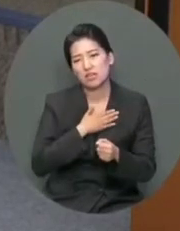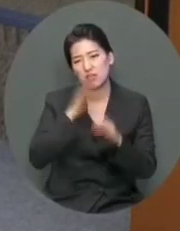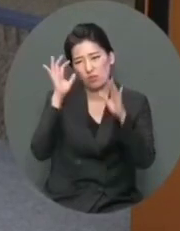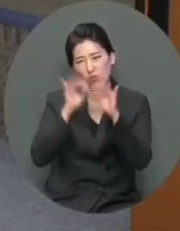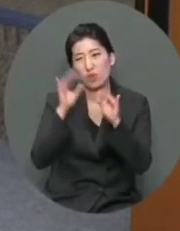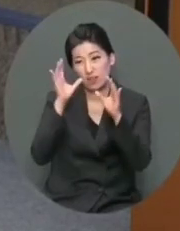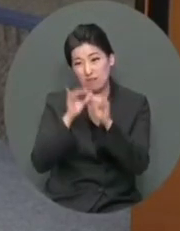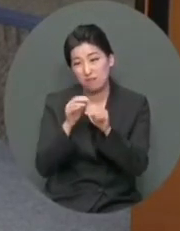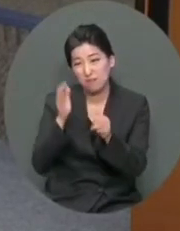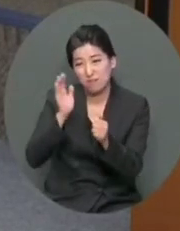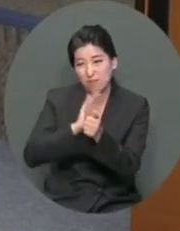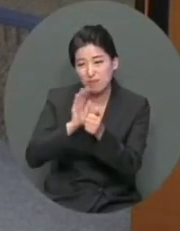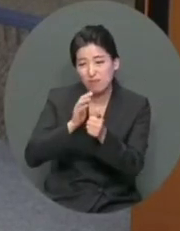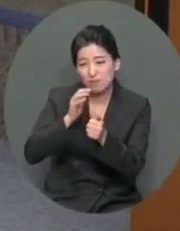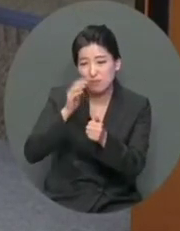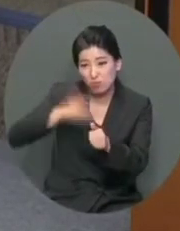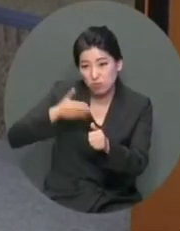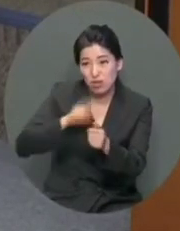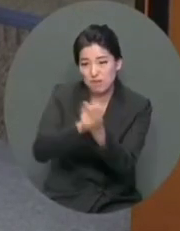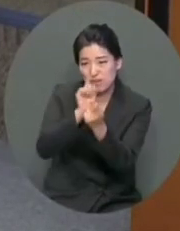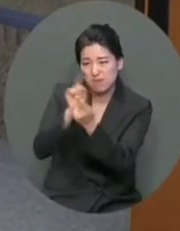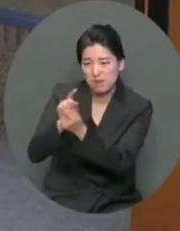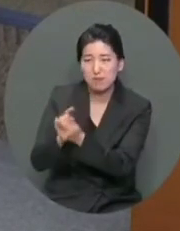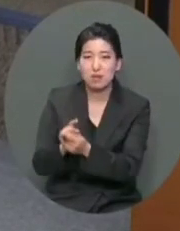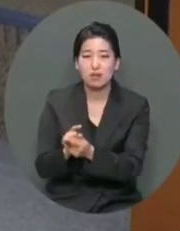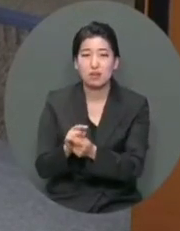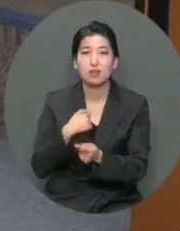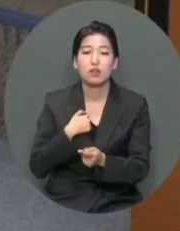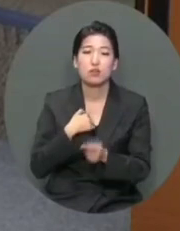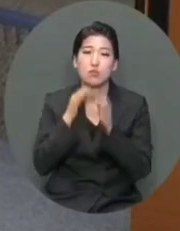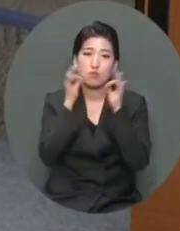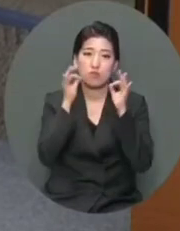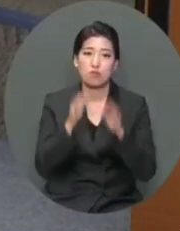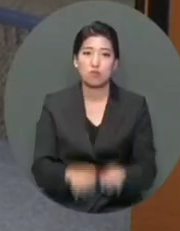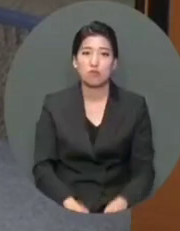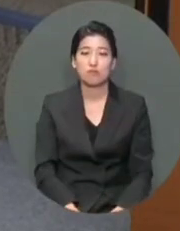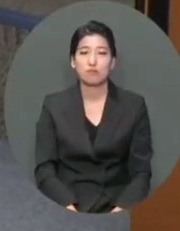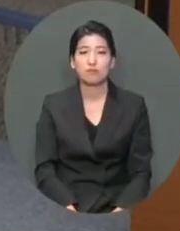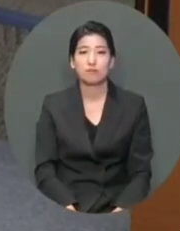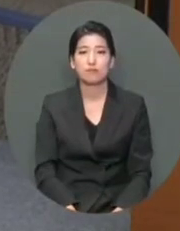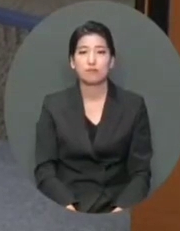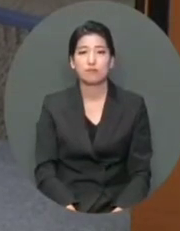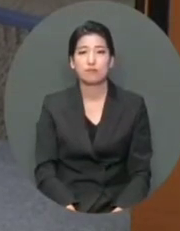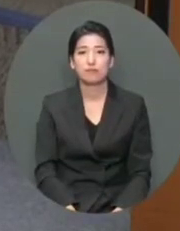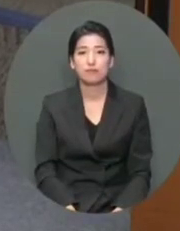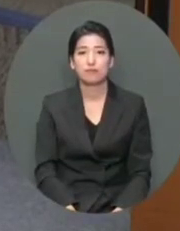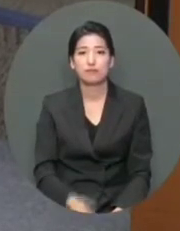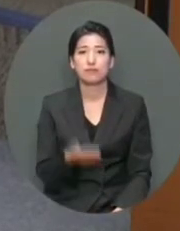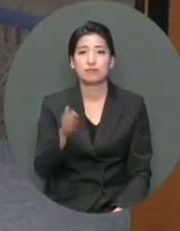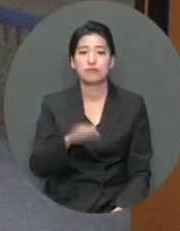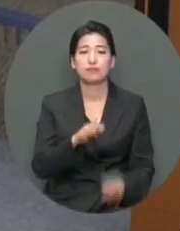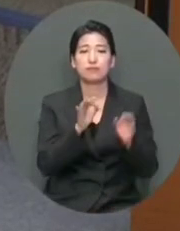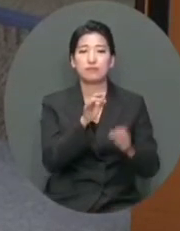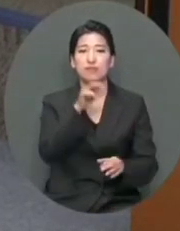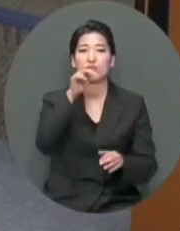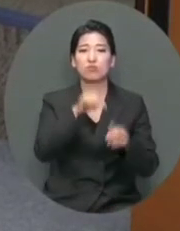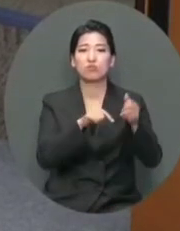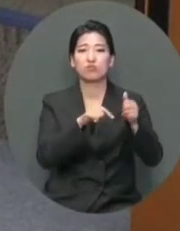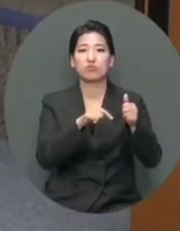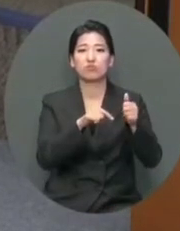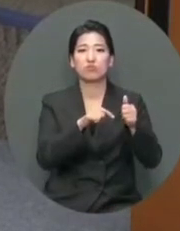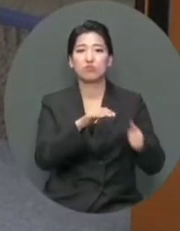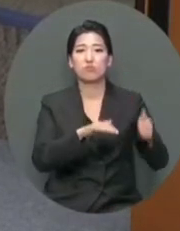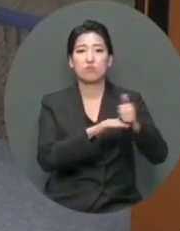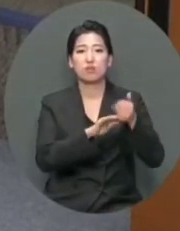지금 6년이 지난 지금 김명수 대법원이 어떻게 김명수 대법원장이 이끄는 법원이 어떤 평가를 받고 있는지 잘